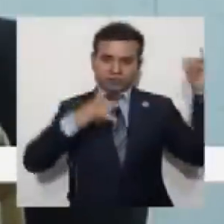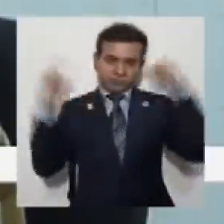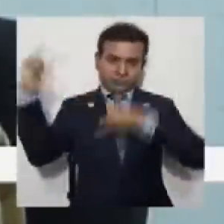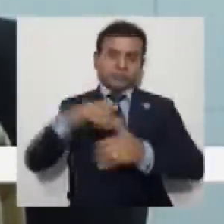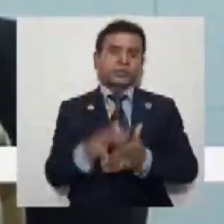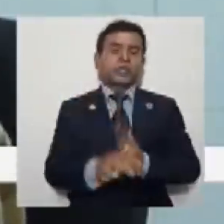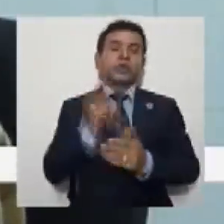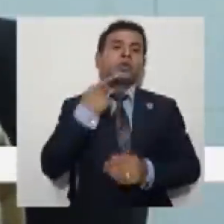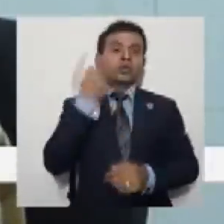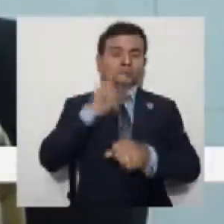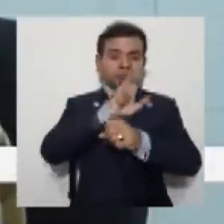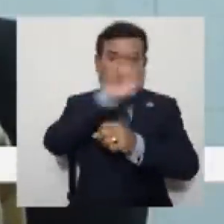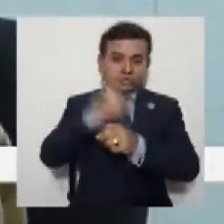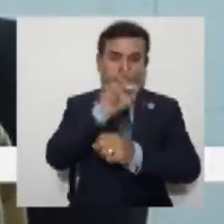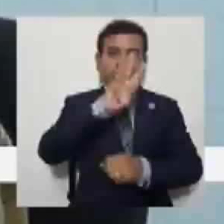এ পর্যন্ত